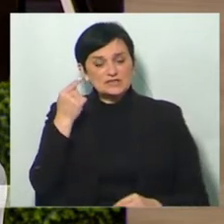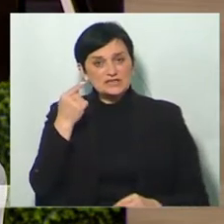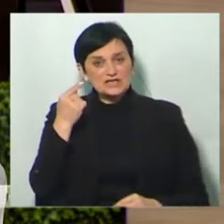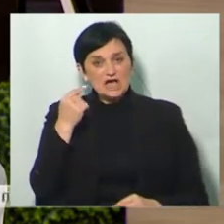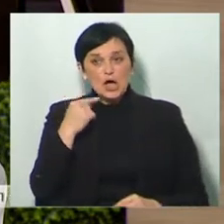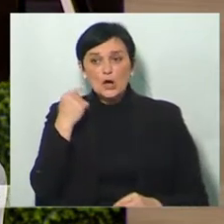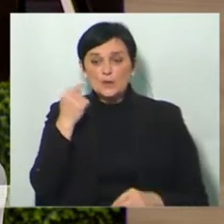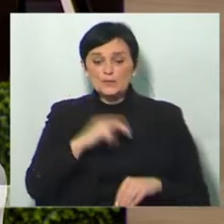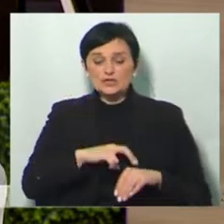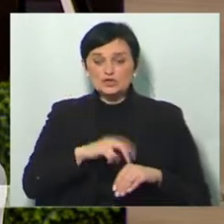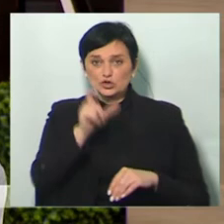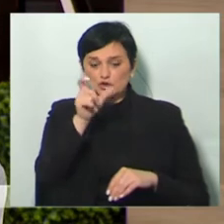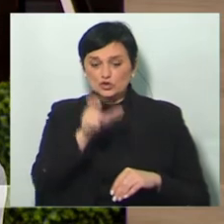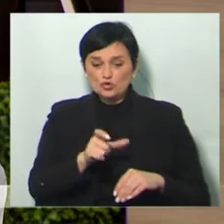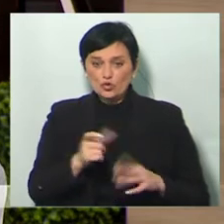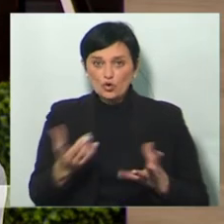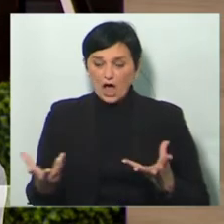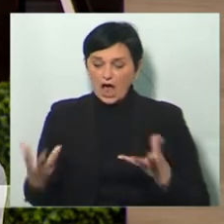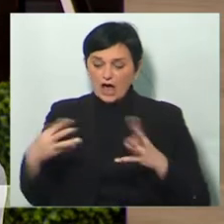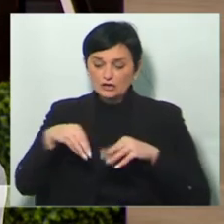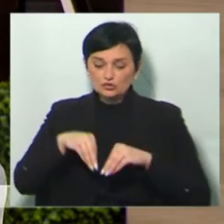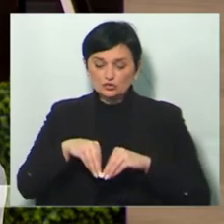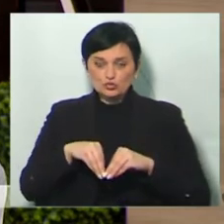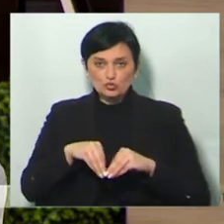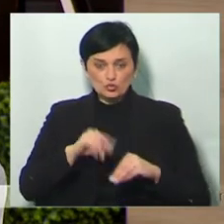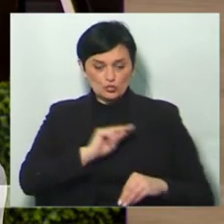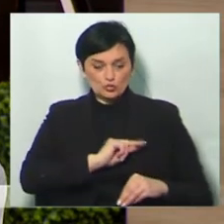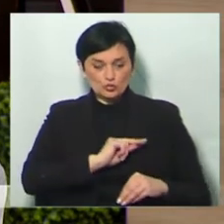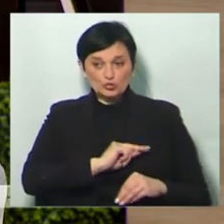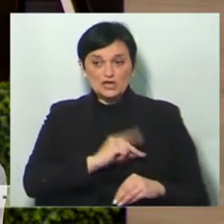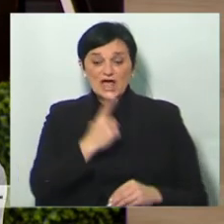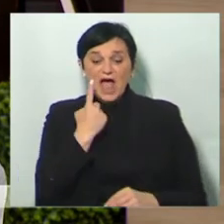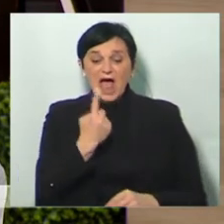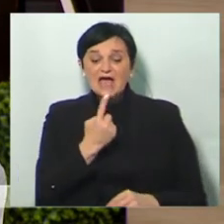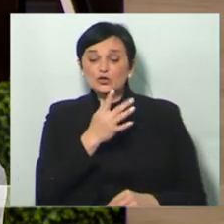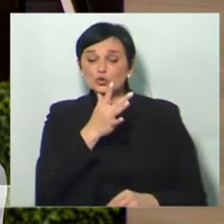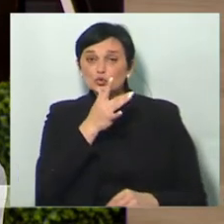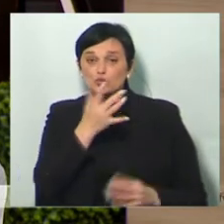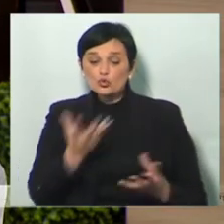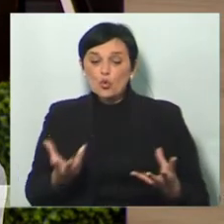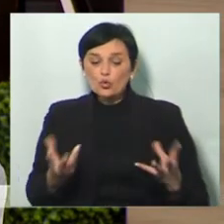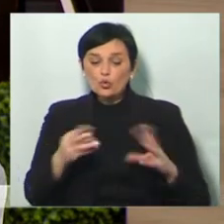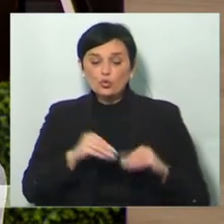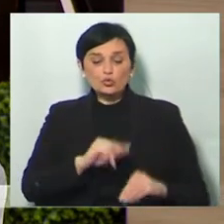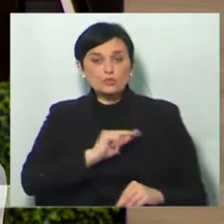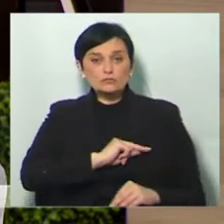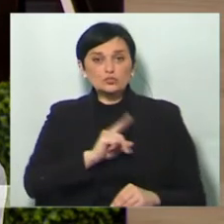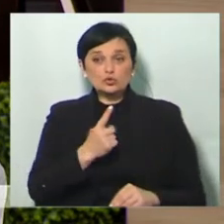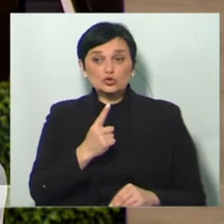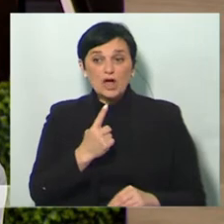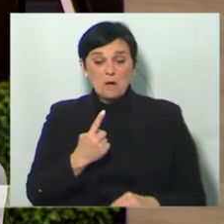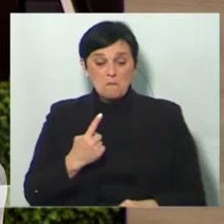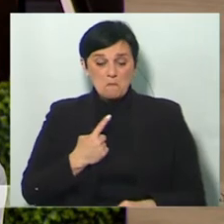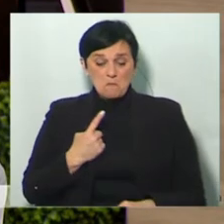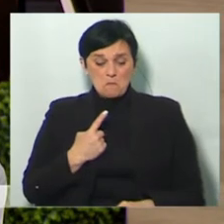ფსიქოთერაპევტის ერთდროული მუშაობა. რატომ ვამბობ ერთდროულ მუშაობაზე? იმიტომ რომ